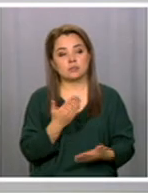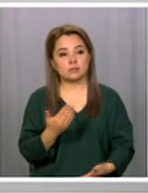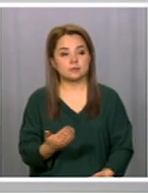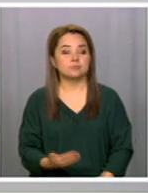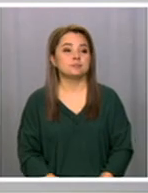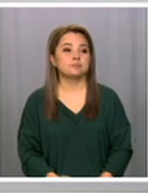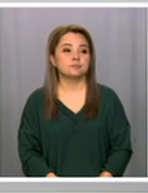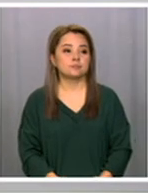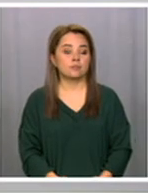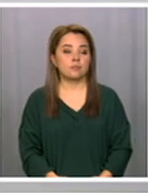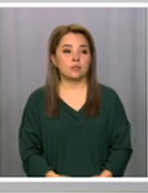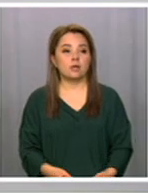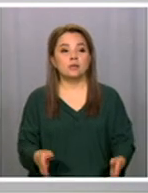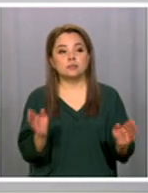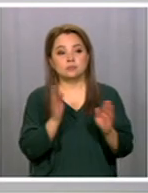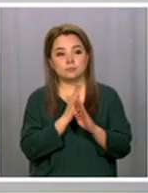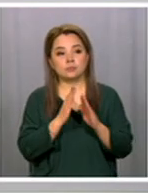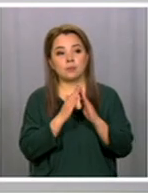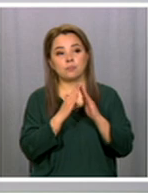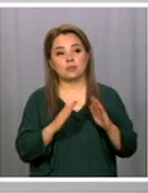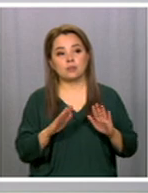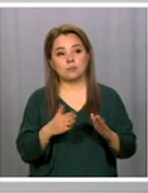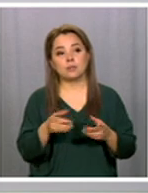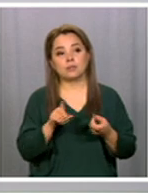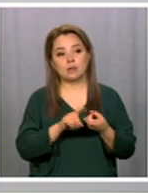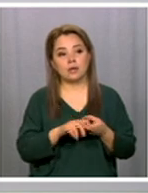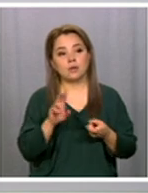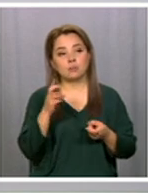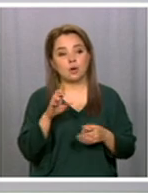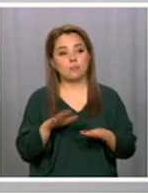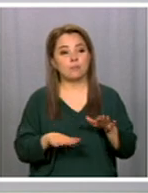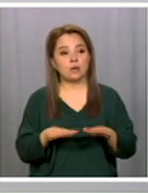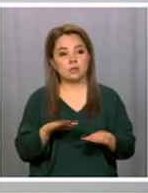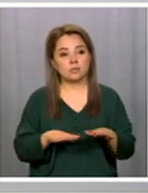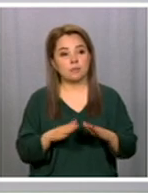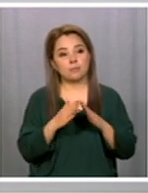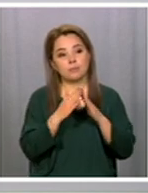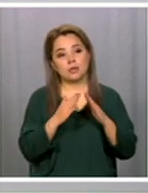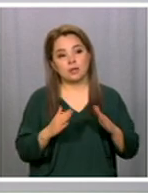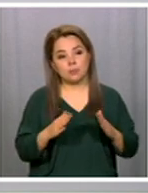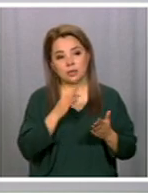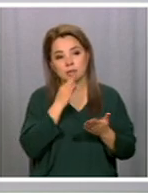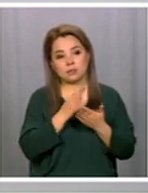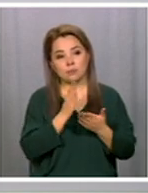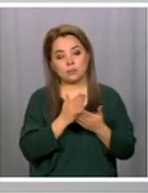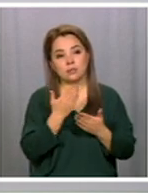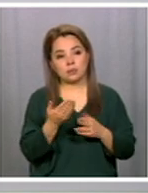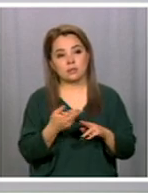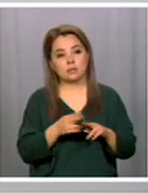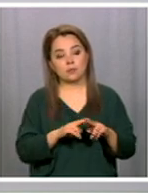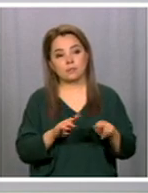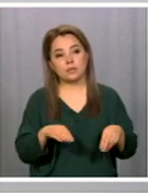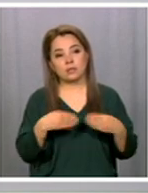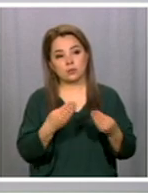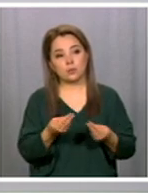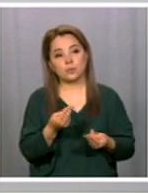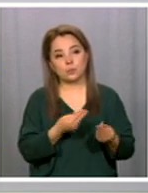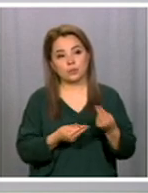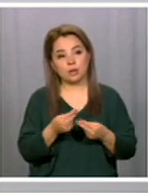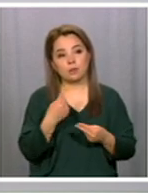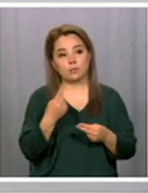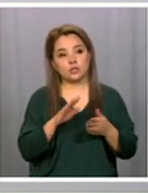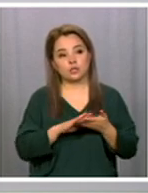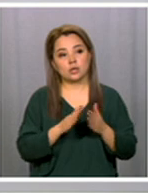Балалар, экологиялық пирамидада биомасса пирамидасына тоқталсақ, сіздерге берілген суреттің бір